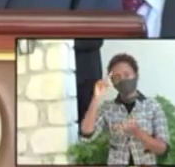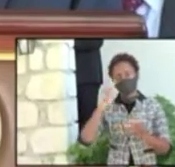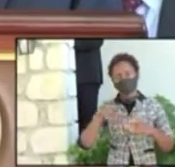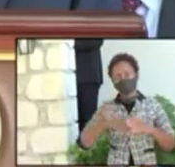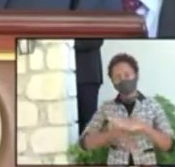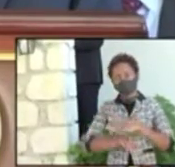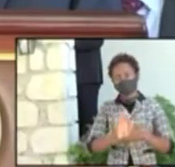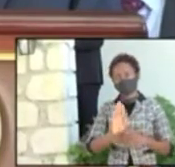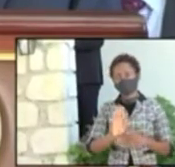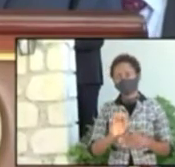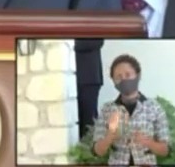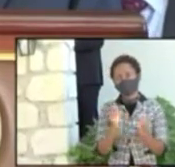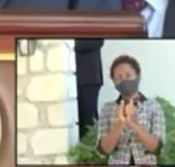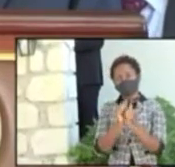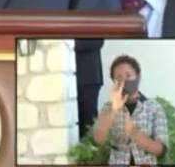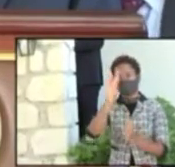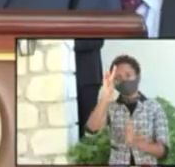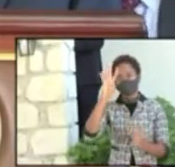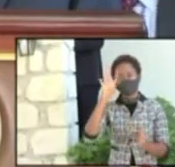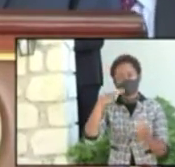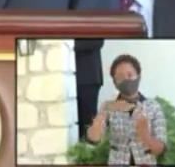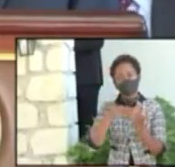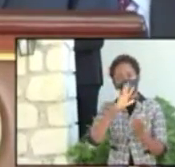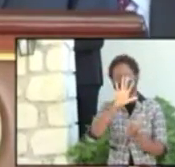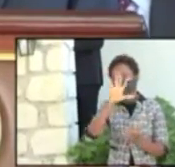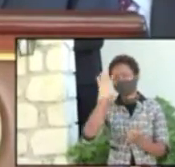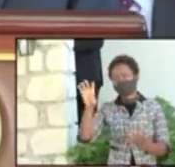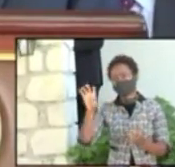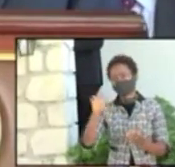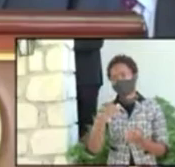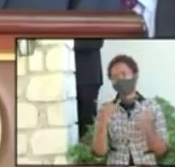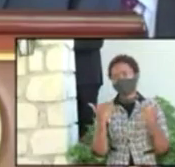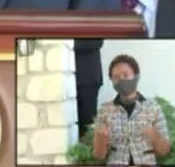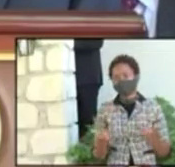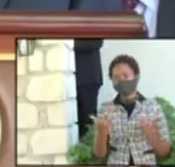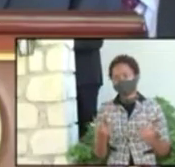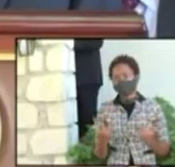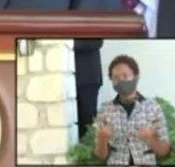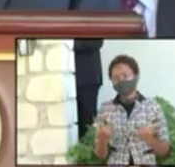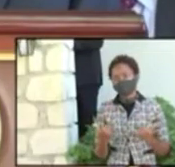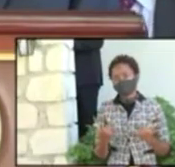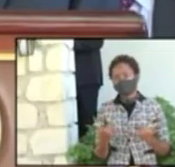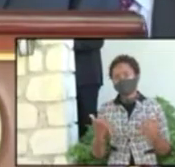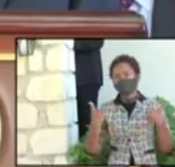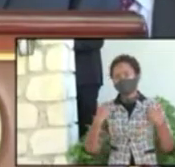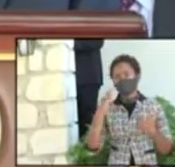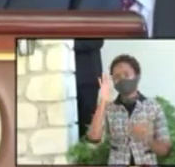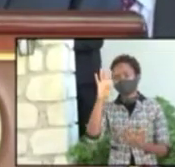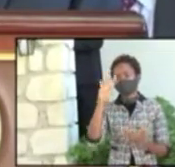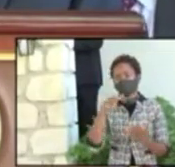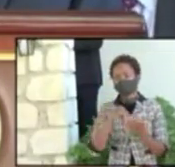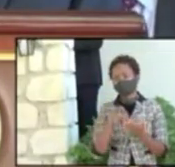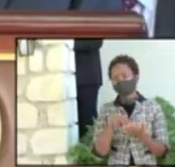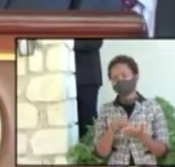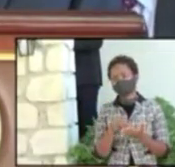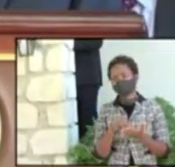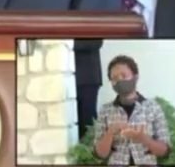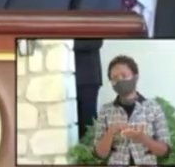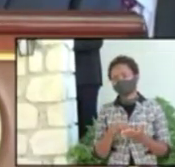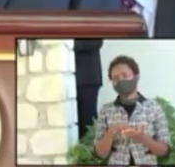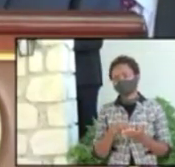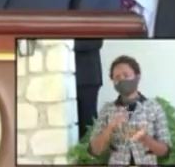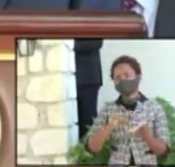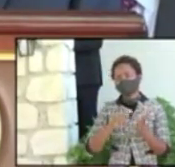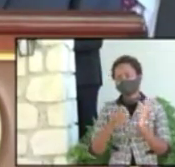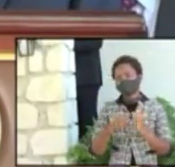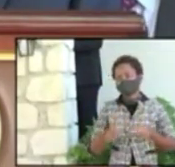avec 7500 registres. Journée jeudi, nous avons près de 4000 registres. Ça veut dire que nous avons déjà